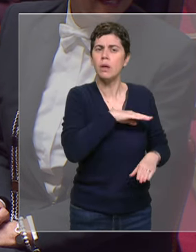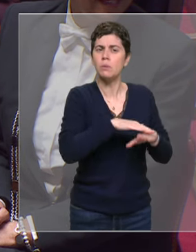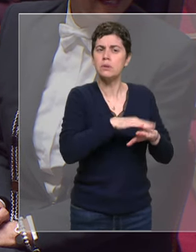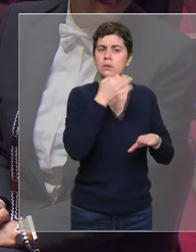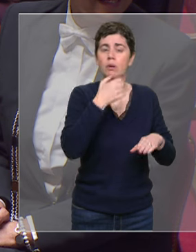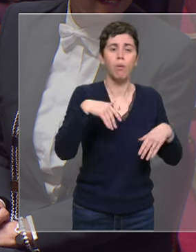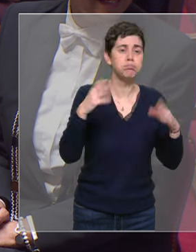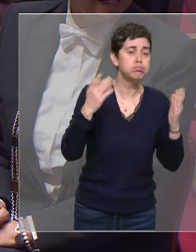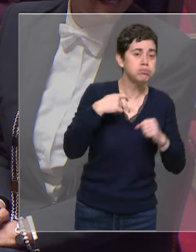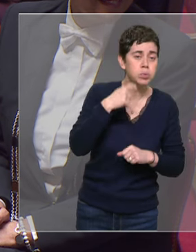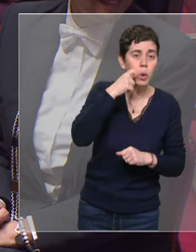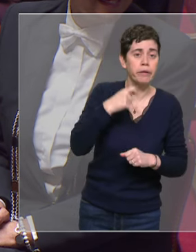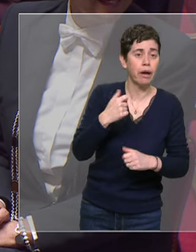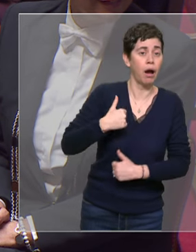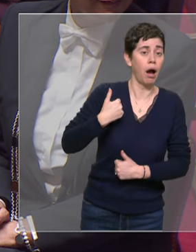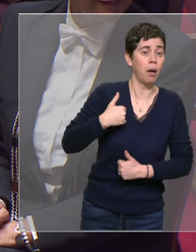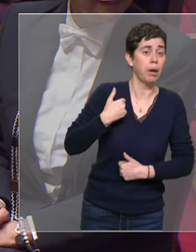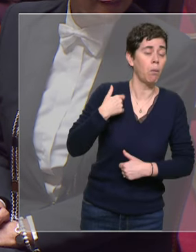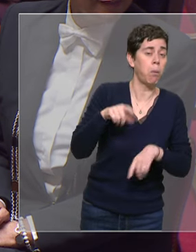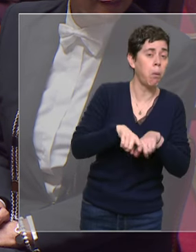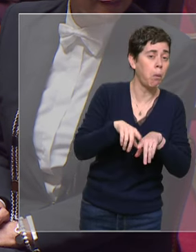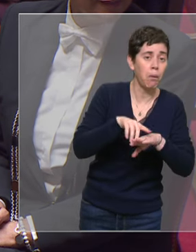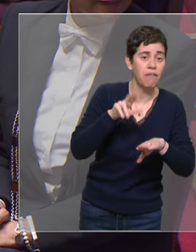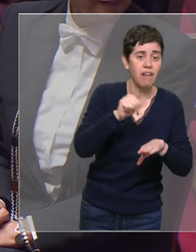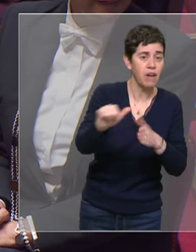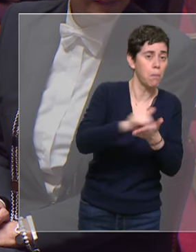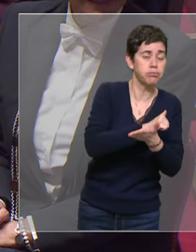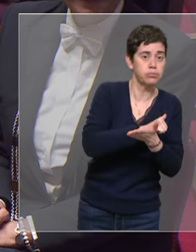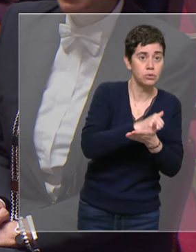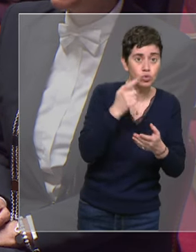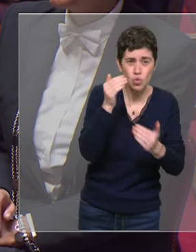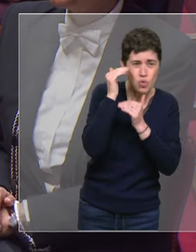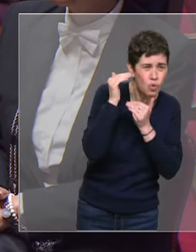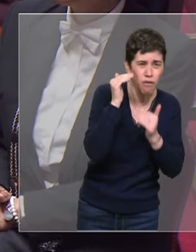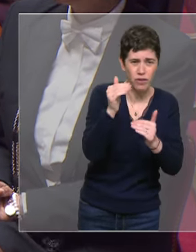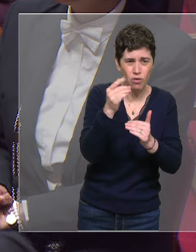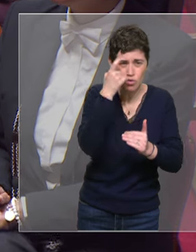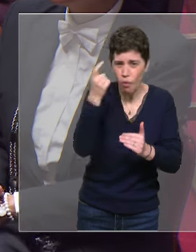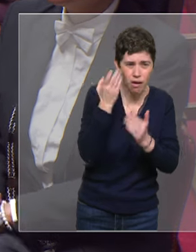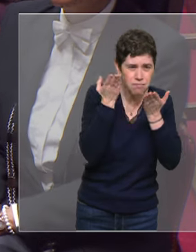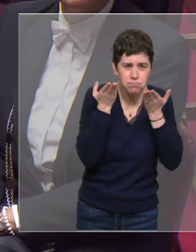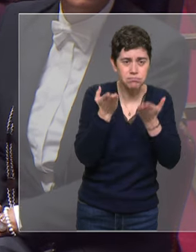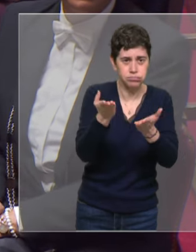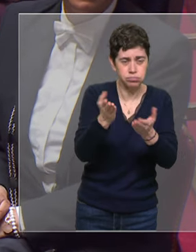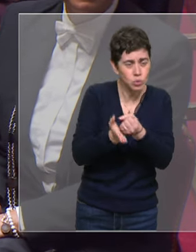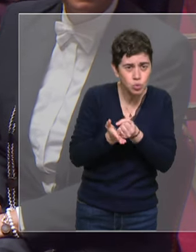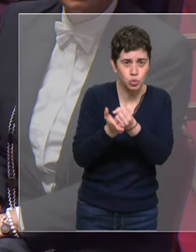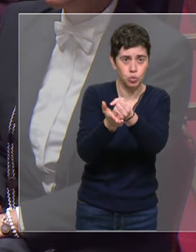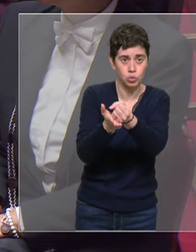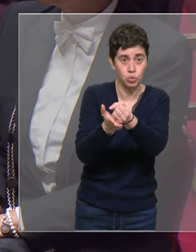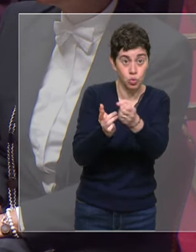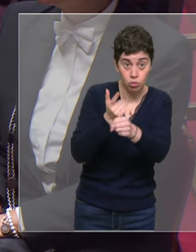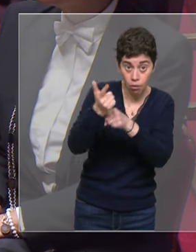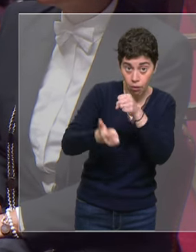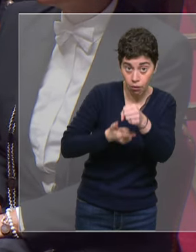que l'armée ukrainienne ne tiendrait pas quelques semaines ou quelques mois. Nous avons cru en eux, le président de la République a cru en eux, nous les avons soutenus. 2 ans